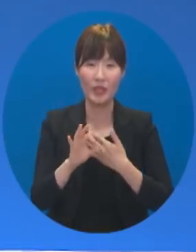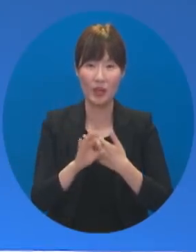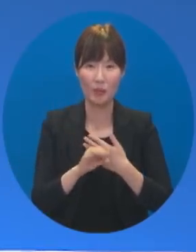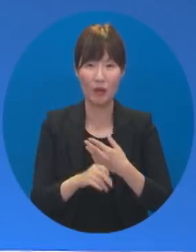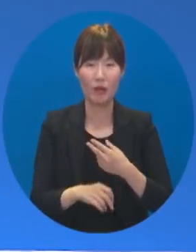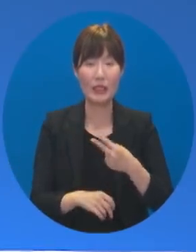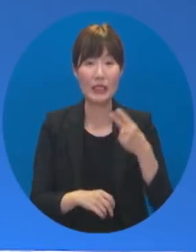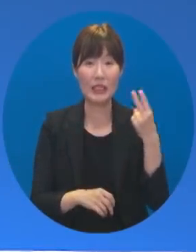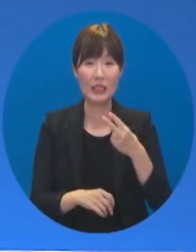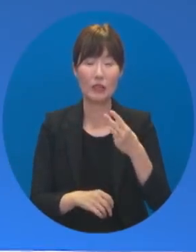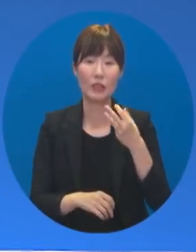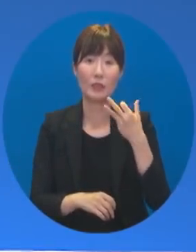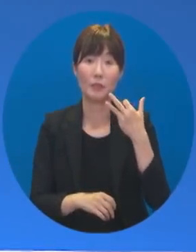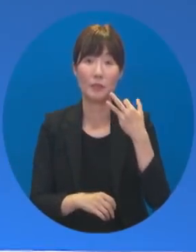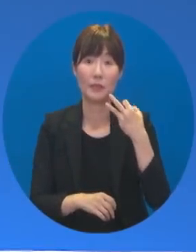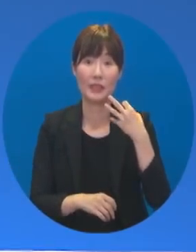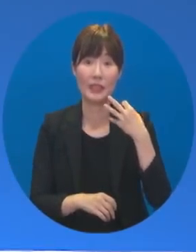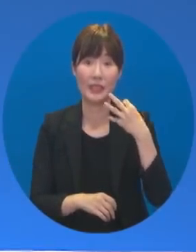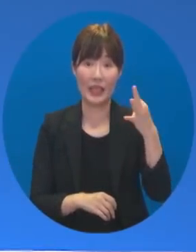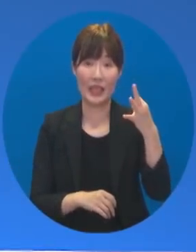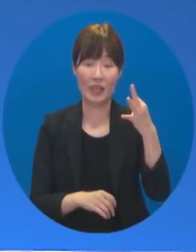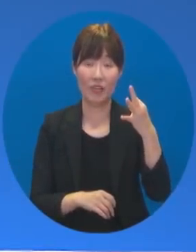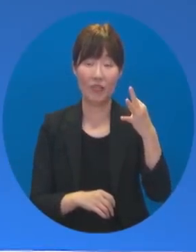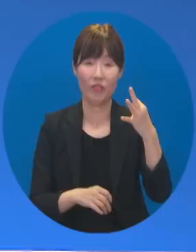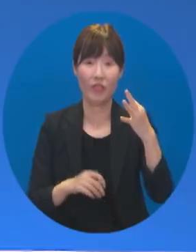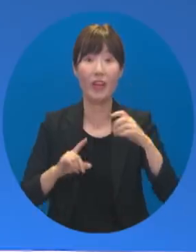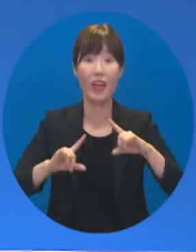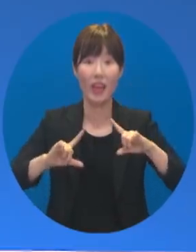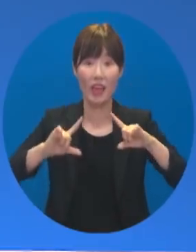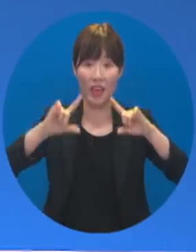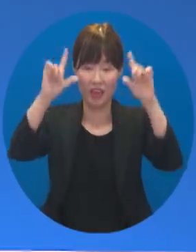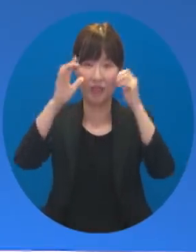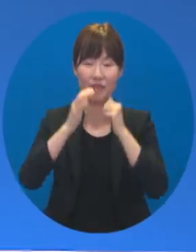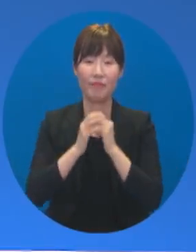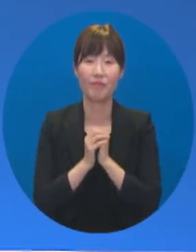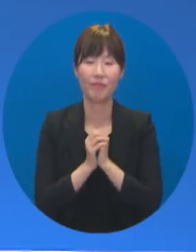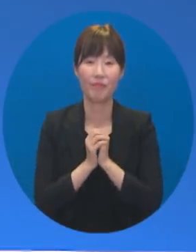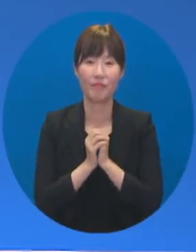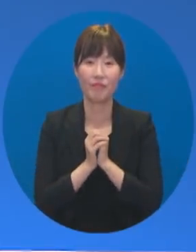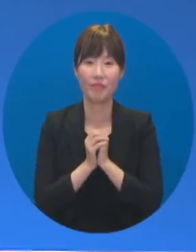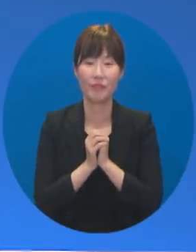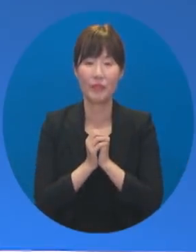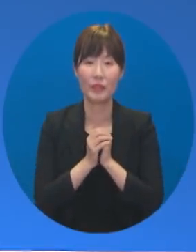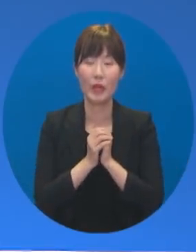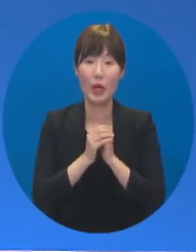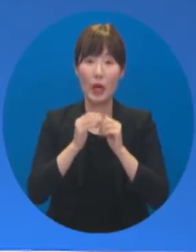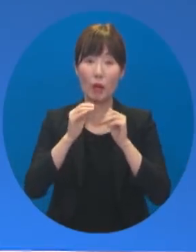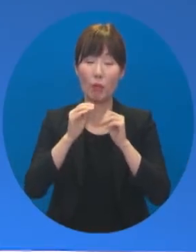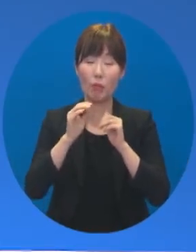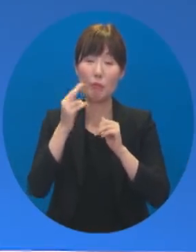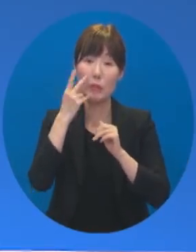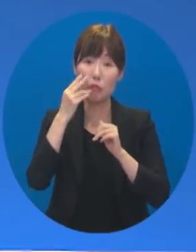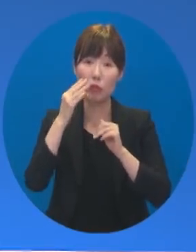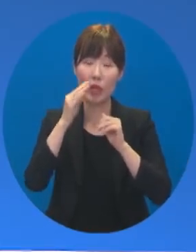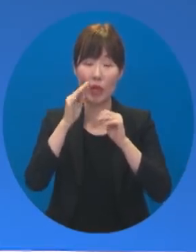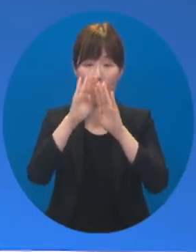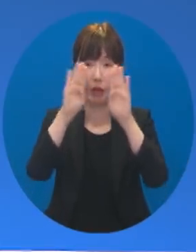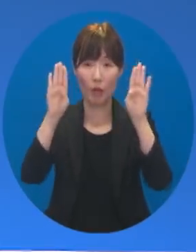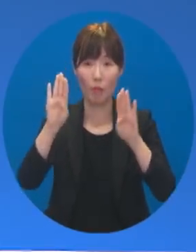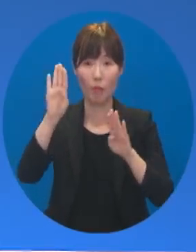2014년에 이제 아까 뉴스에도 나왔지만 이 보스턴에 있는 소아조로증 재단에 가게 되었습니다. 그래서